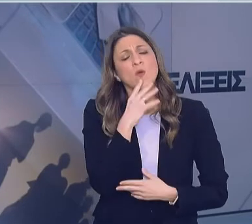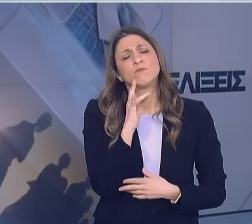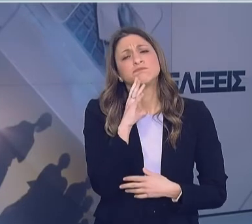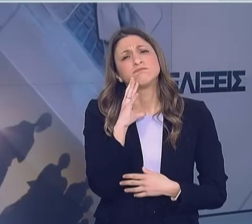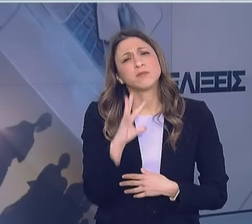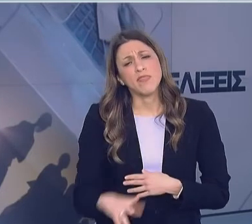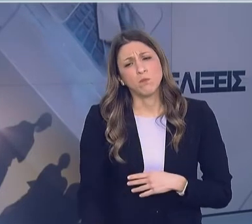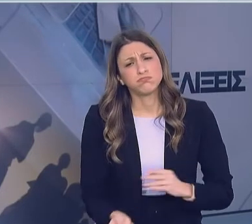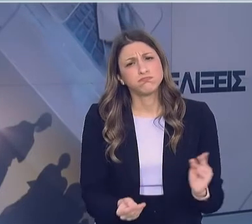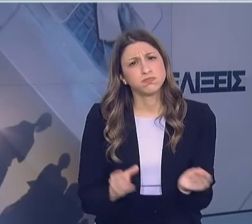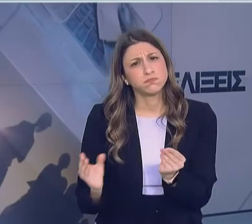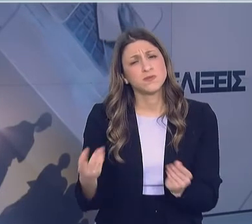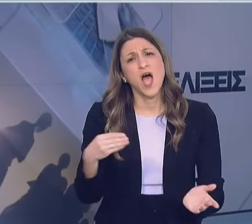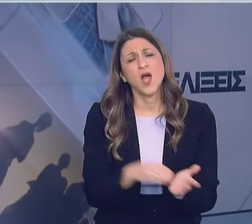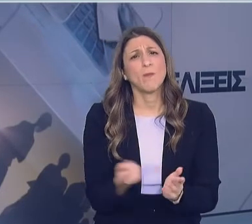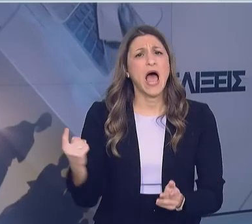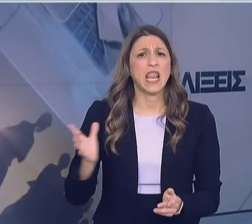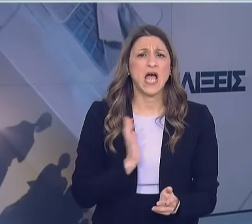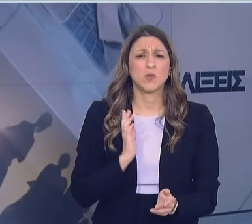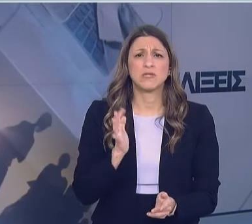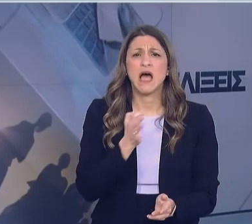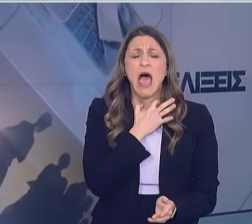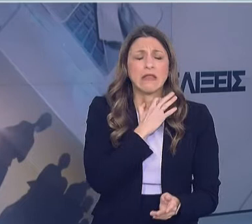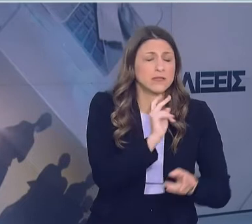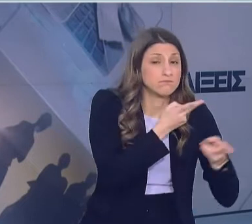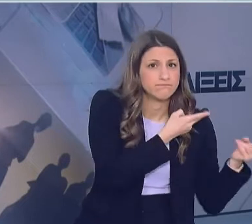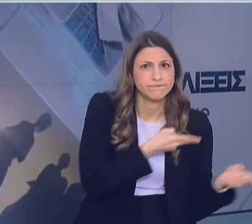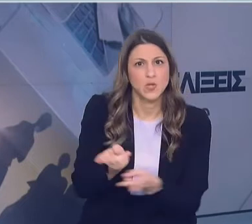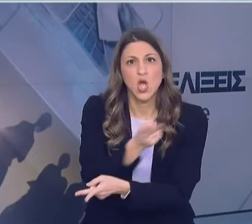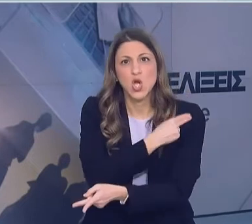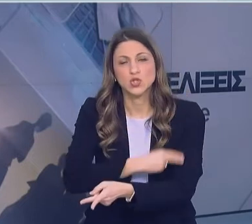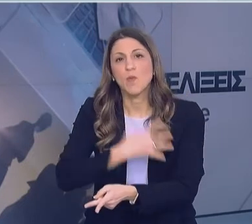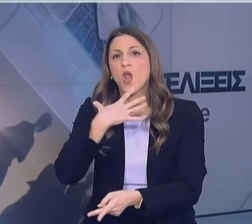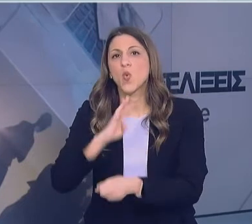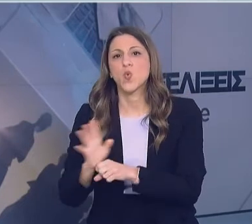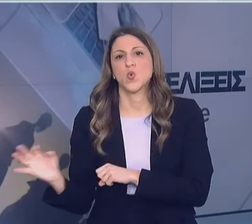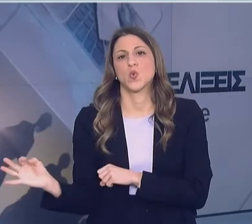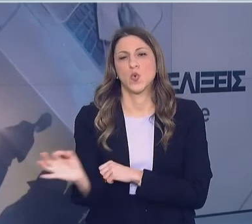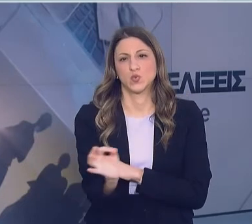καθημερινότητας αντιμετωπίζουν πλέον και τους συνανθρώπους μας που έχουν ανάγκη διακομιδή στο νοσοκομείο λόγω του κορονοϊού.